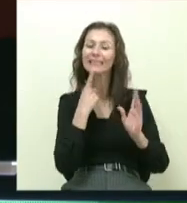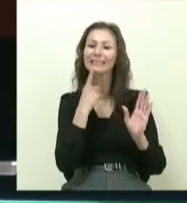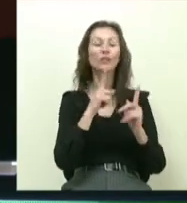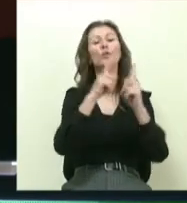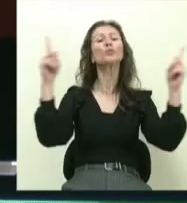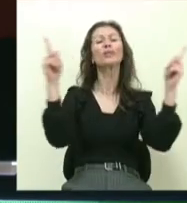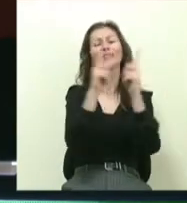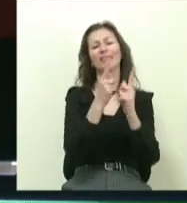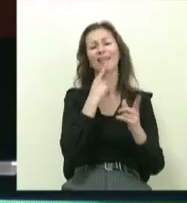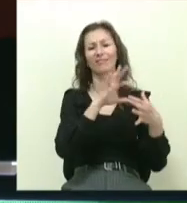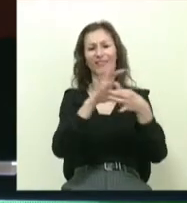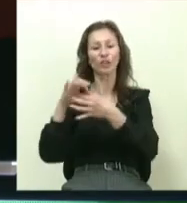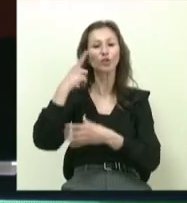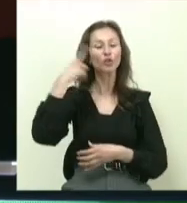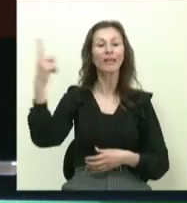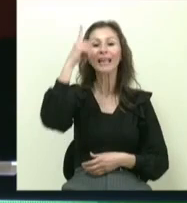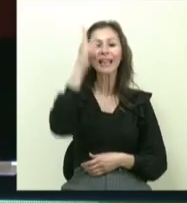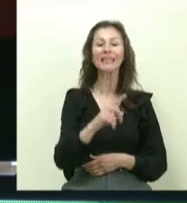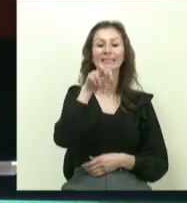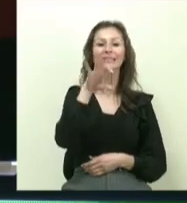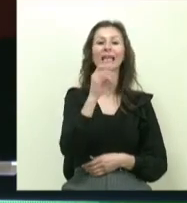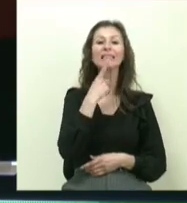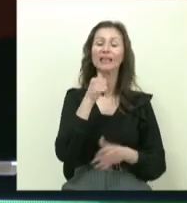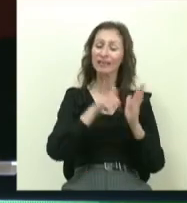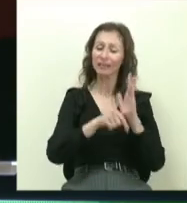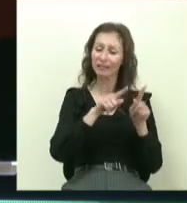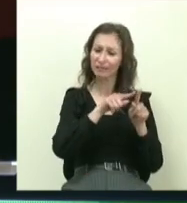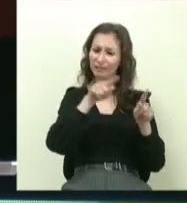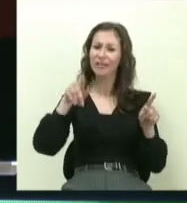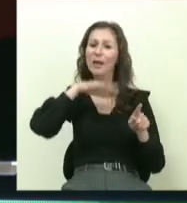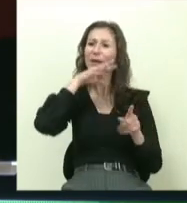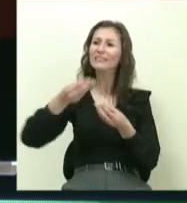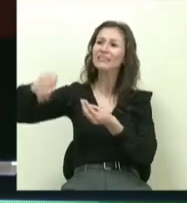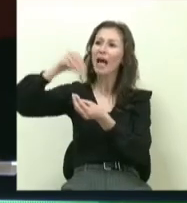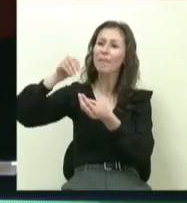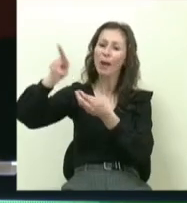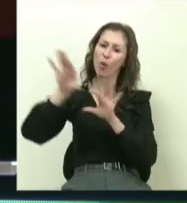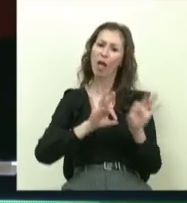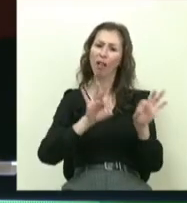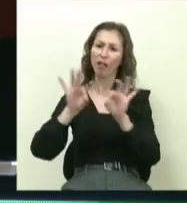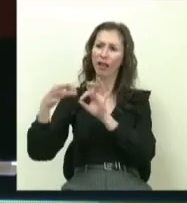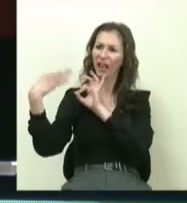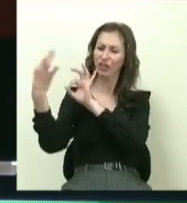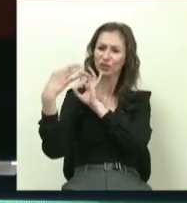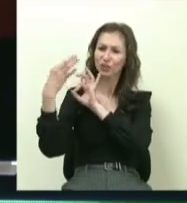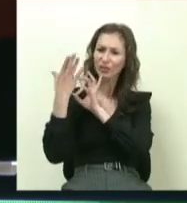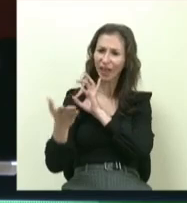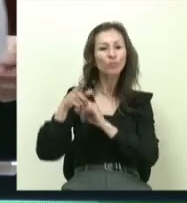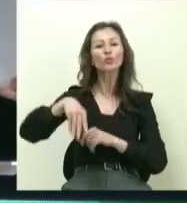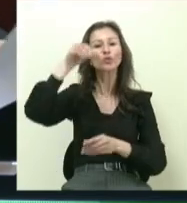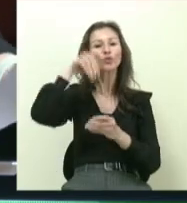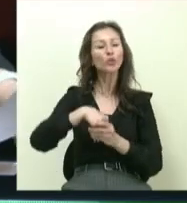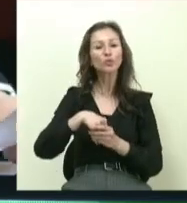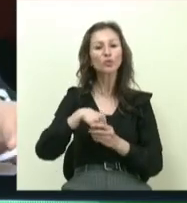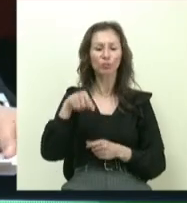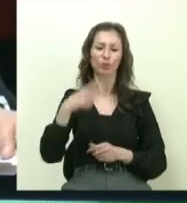lafın kısası Cumhuriyet neredeyse ilk 80 yılı boyunca yabancı sermaye ile bu mimaride bir ilişki kurar ve bunun sonucu